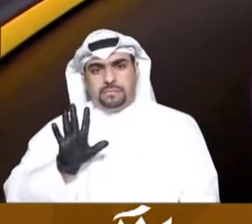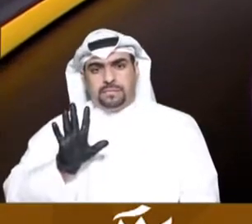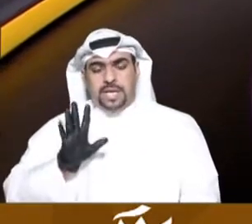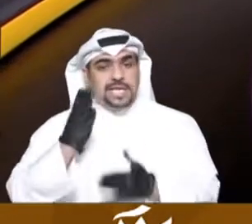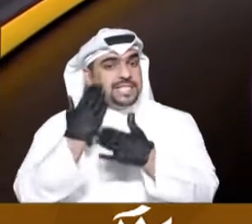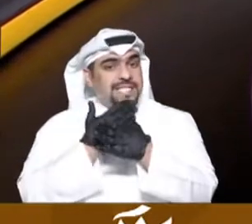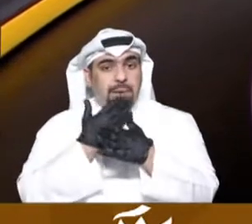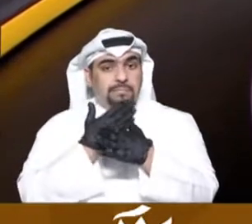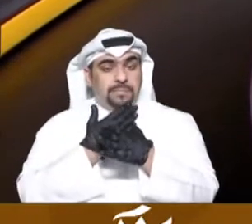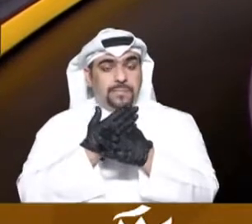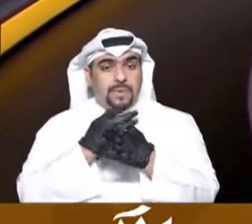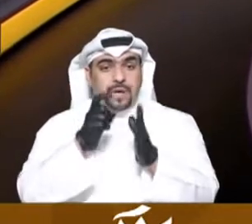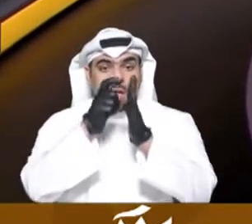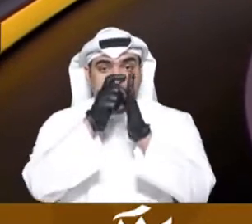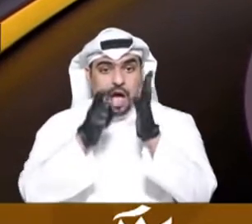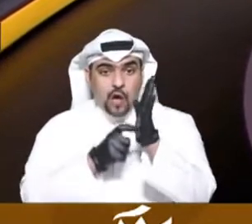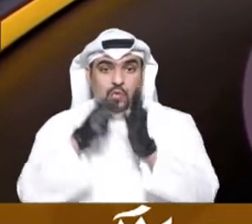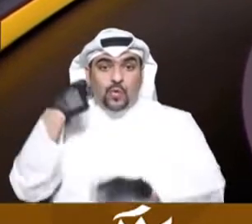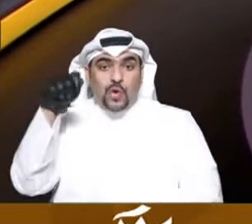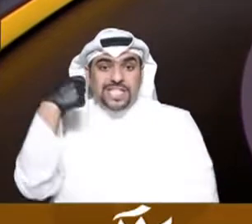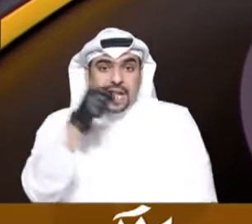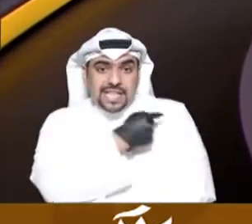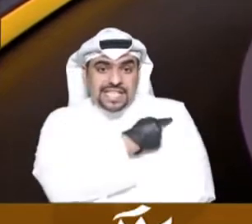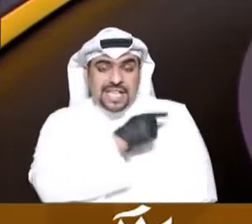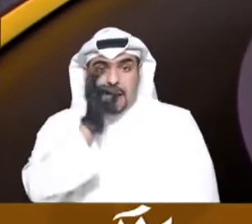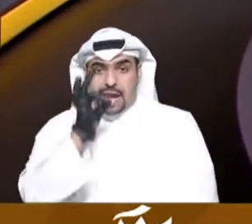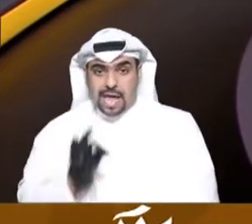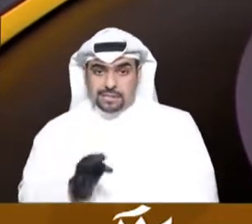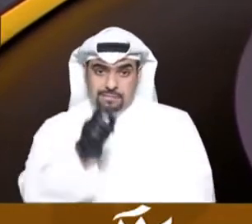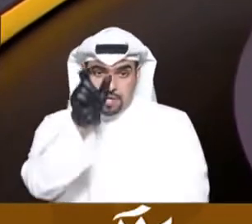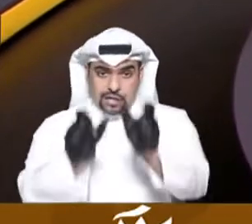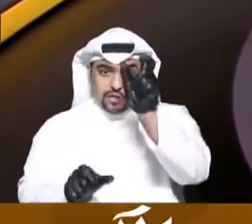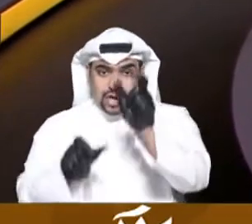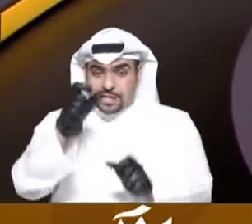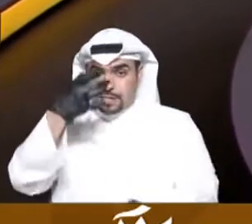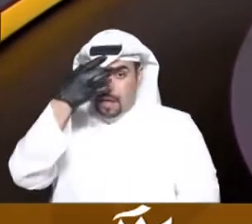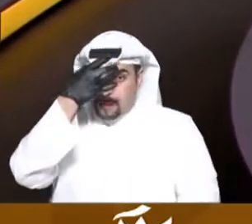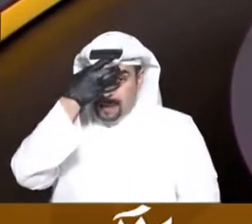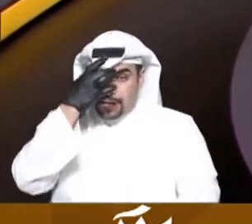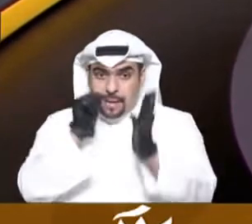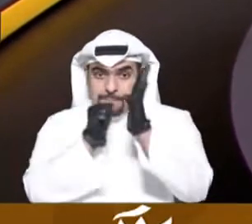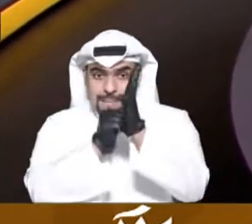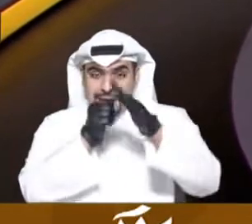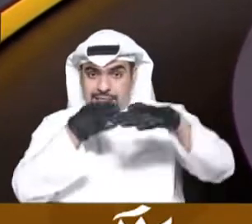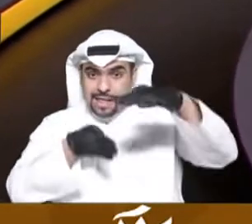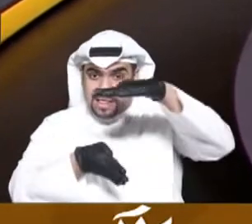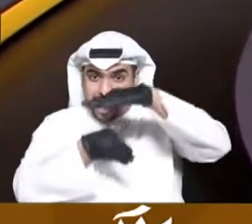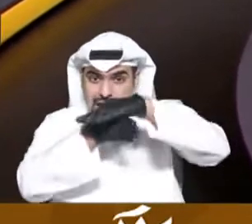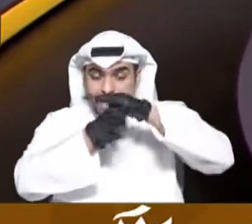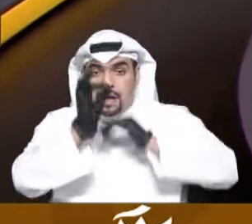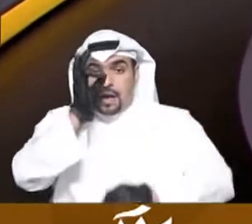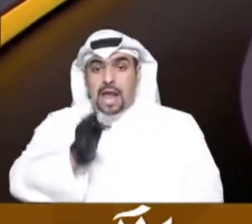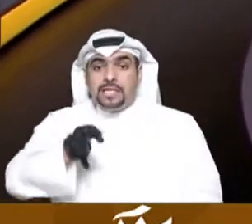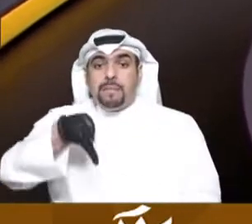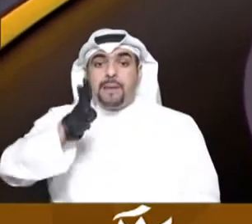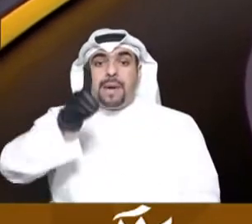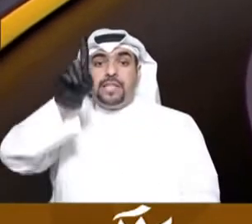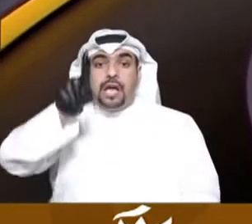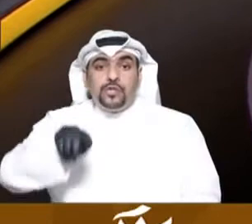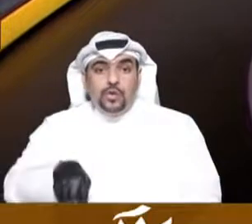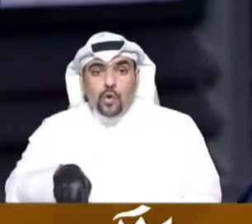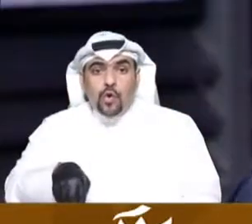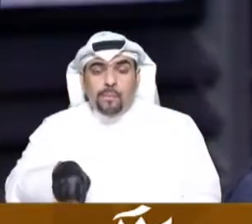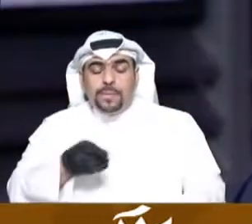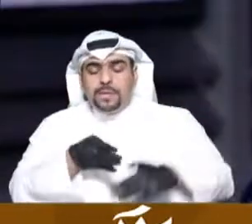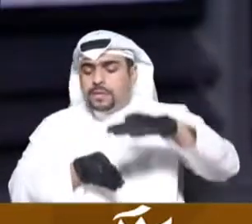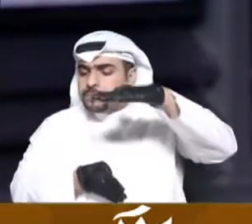الجريده الرسميه، كان 3 شهور او غرامه 5000 او كلتا العقوبتين. فهذا اللي